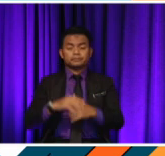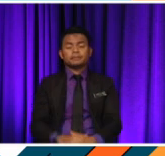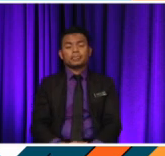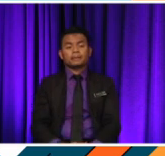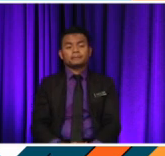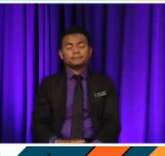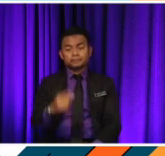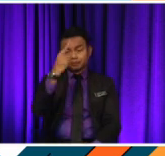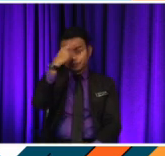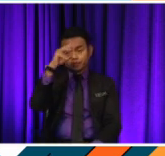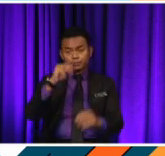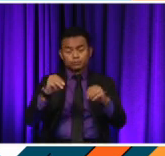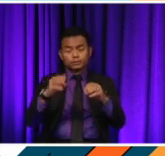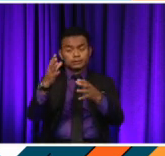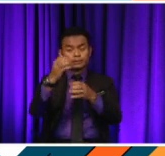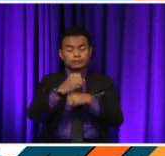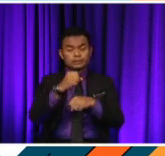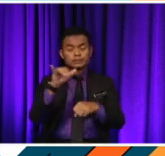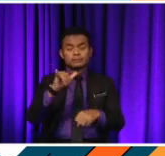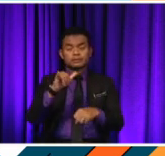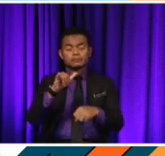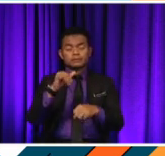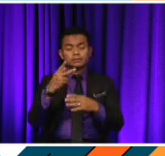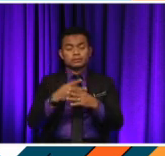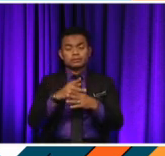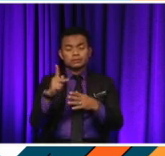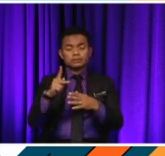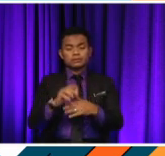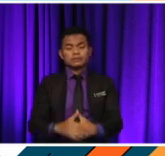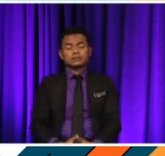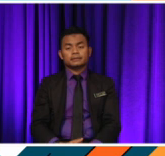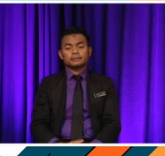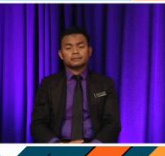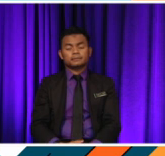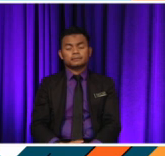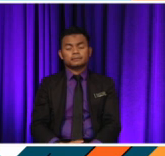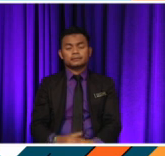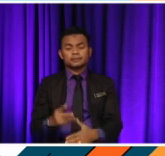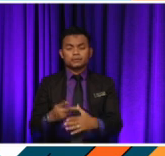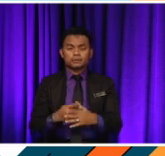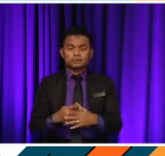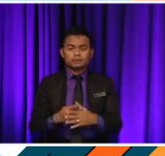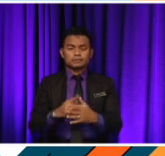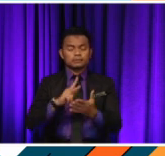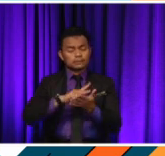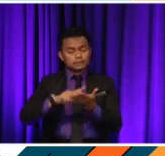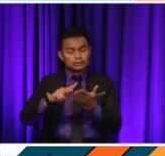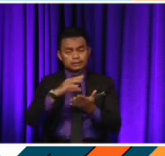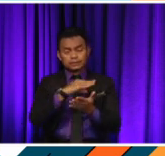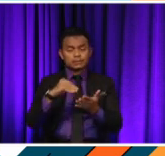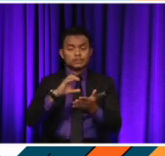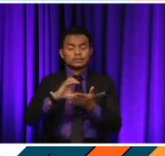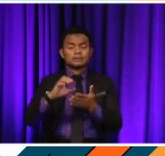murid Bapak sama-sama kunci Ikan apa yang dikatakan konsep keputusan dan konsep kecakapan oke yang pertama